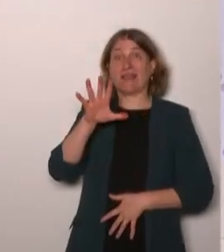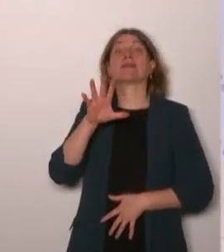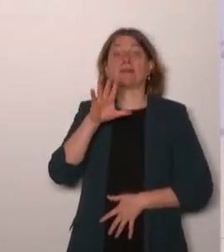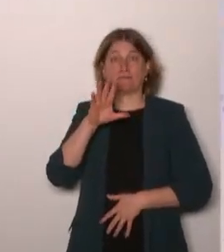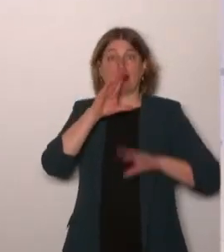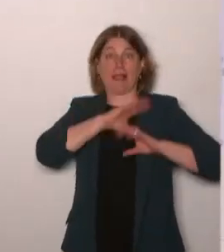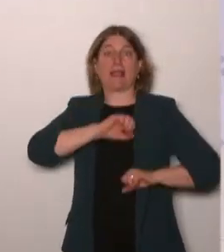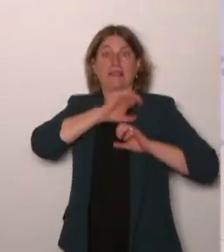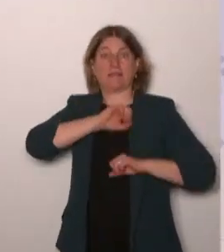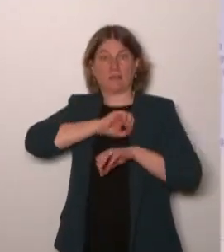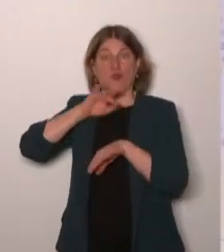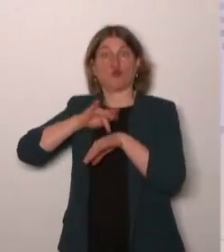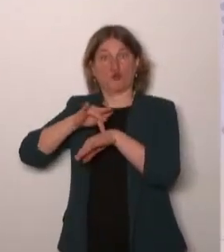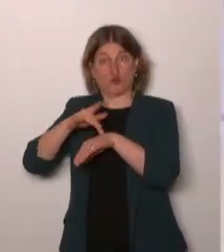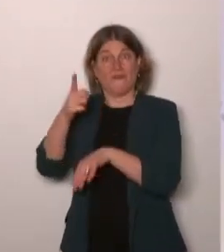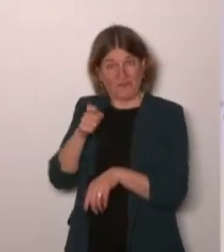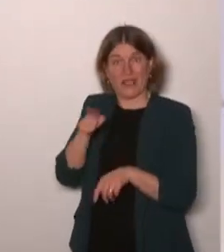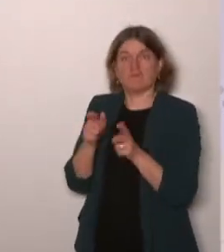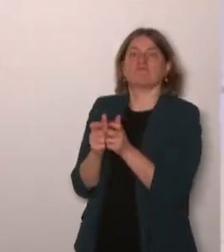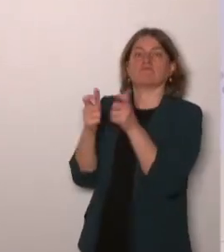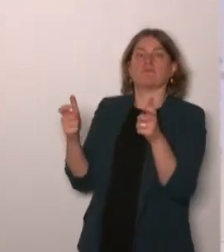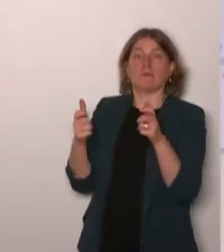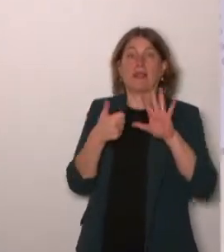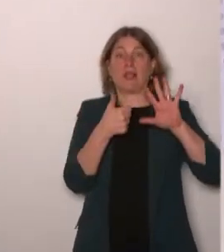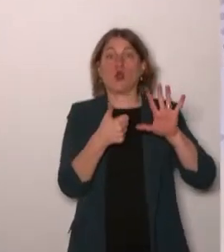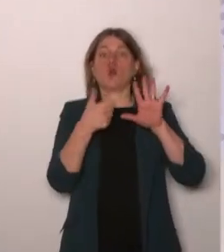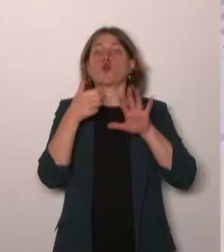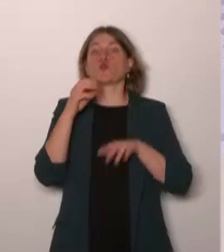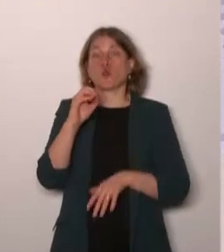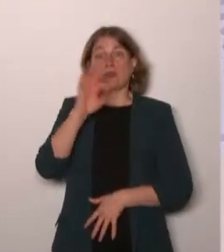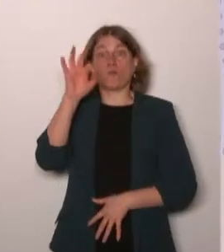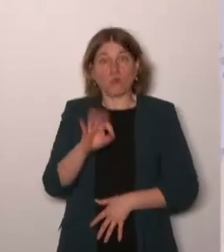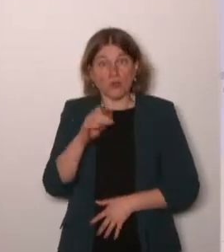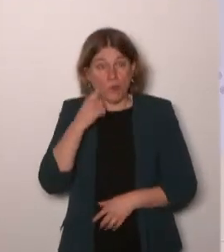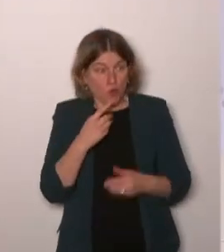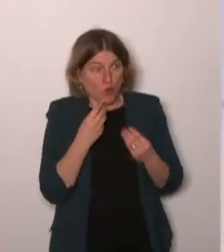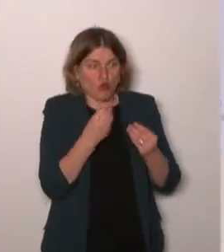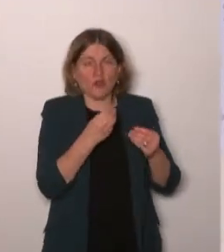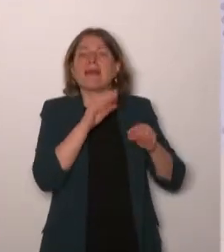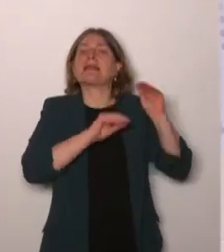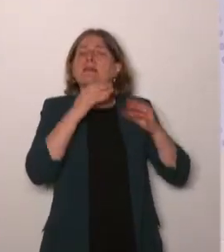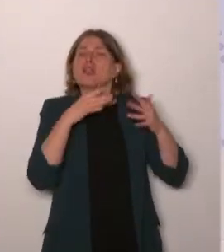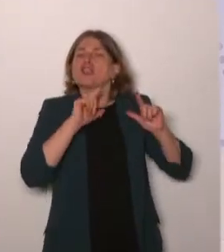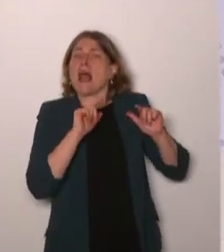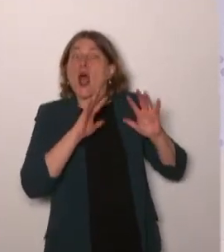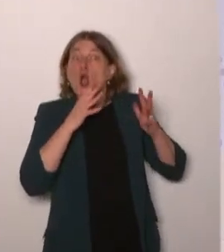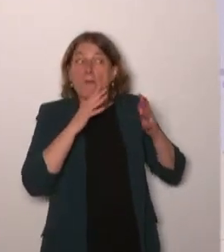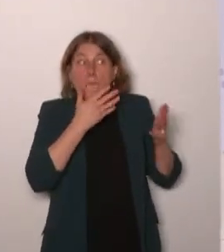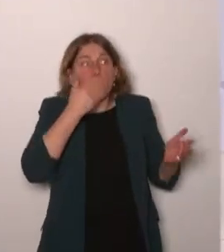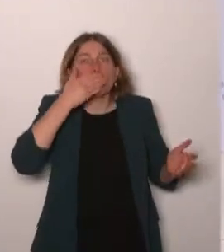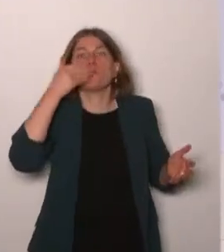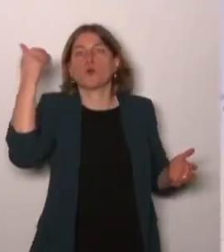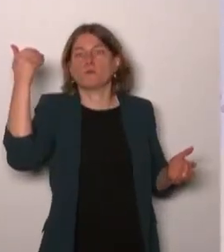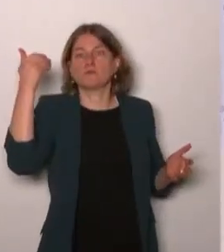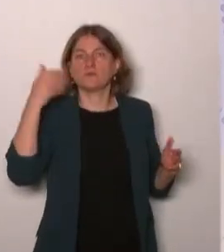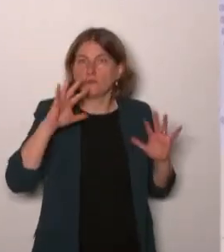été portés par cette structure-là, dont 60% concernent l'optimisation de traitements existants. Alors comment généraliser cette optimisation des